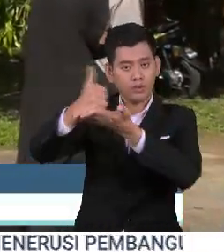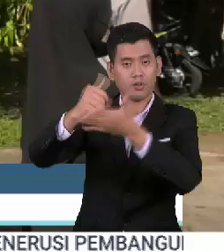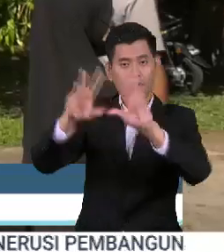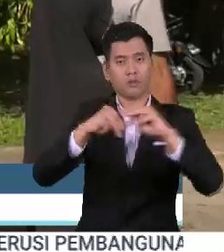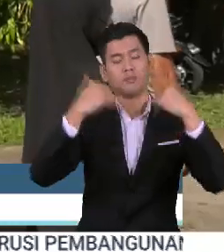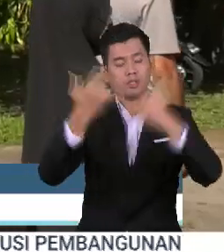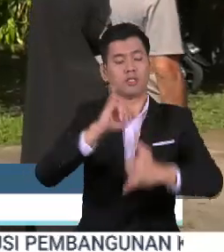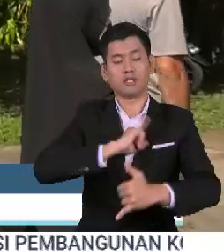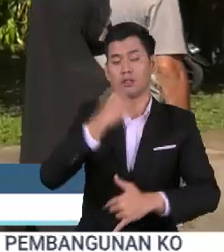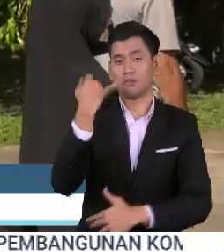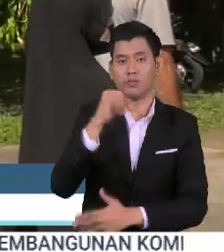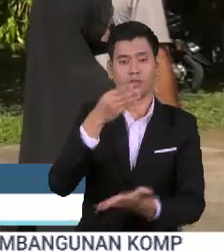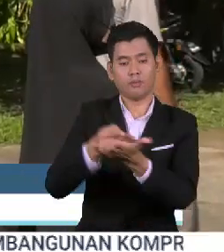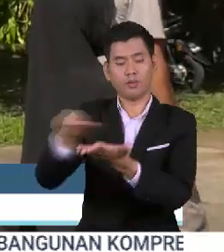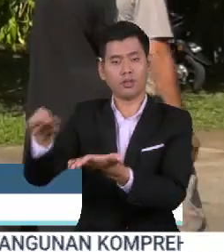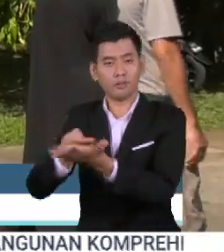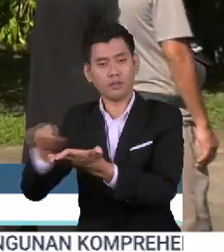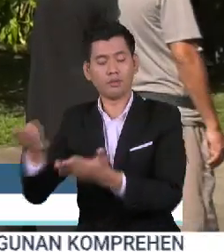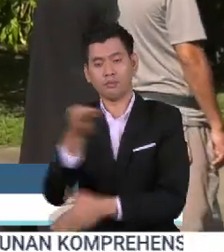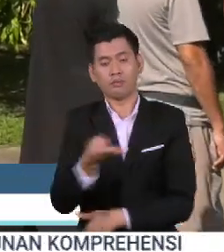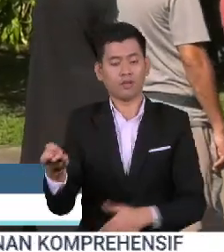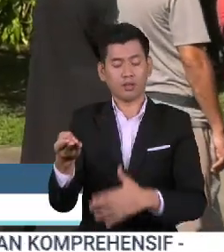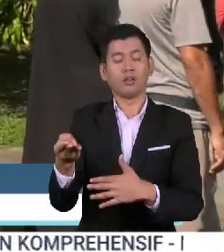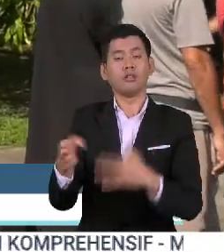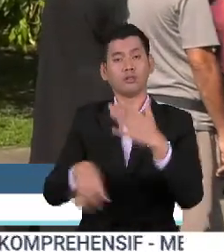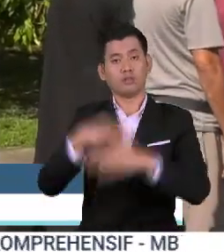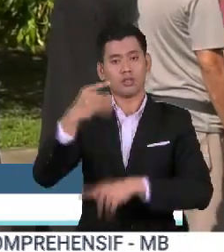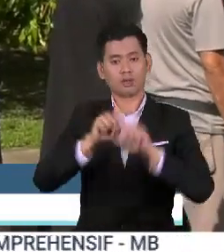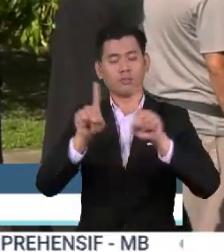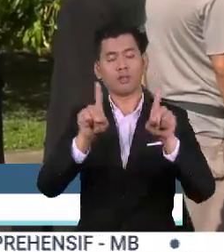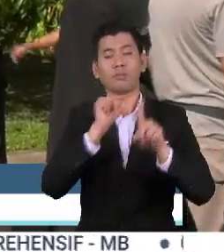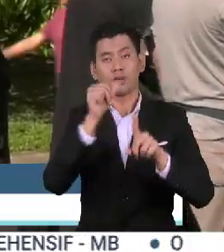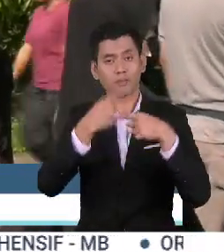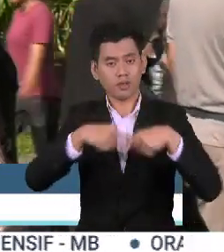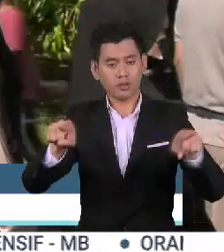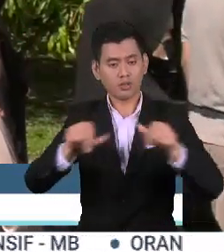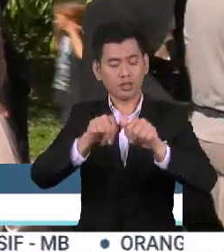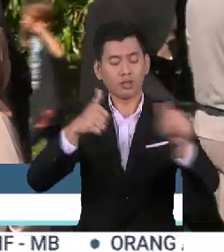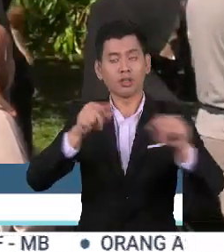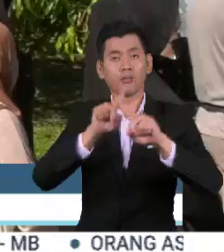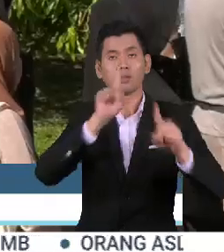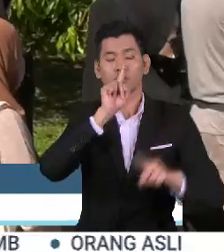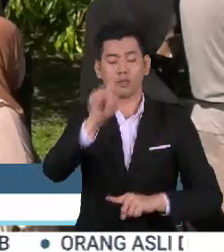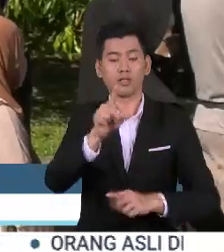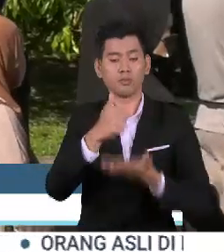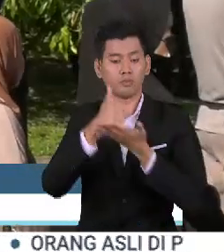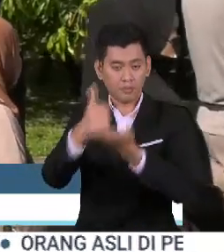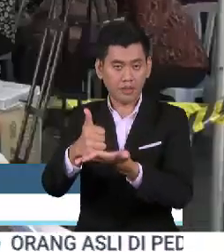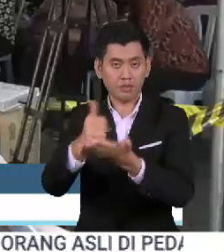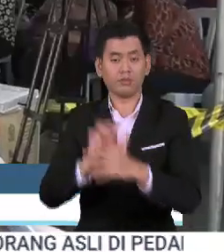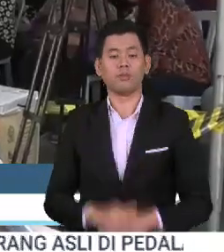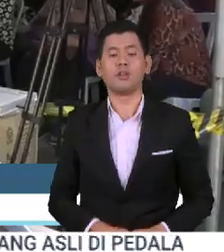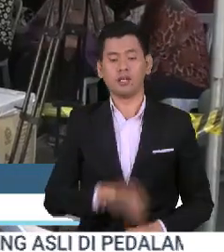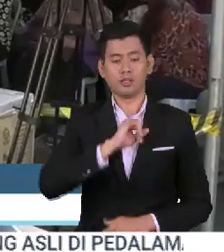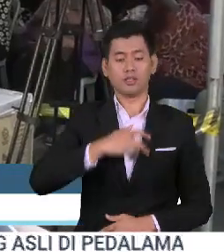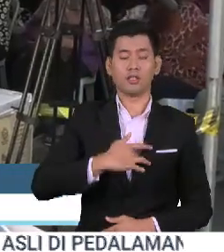yang tak mampu nak beli barang-barang kalaupun jauh tapi sebenarnya sangat-sangat membantu lah